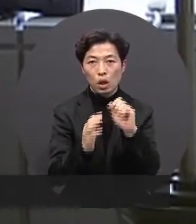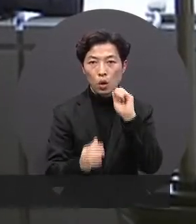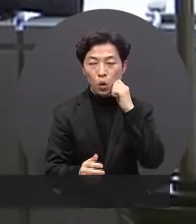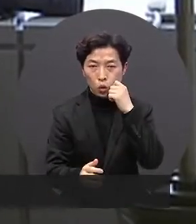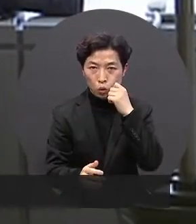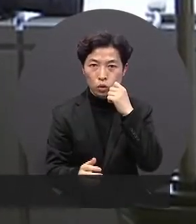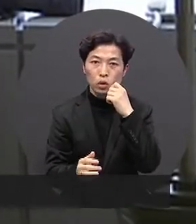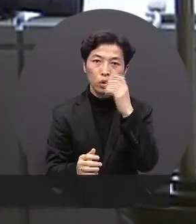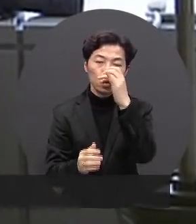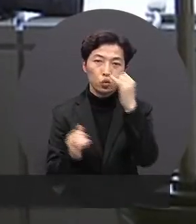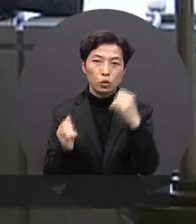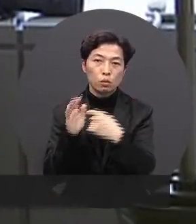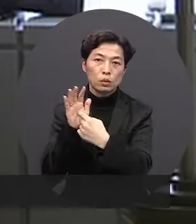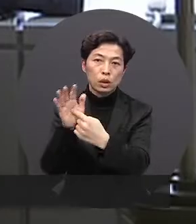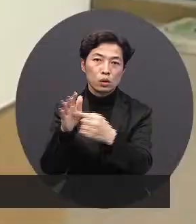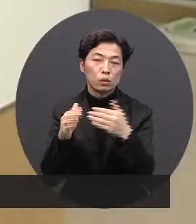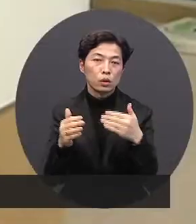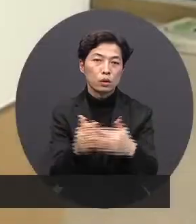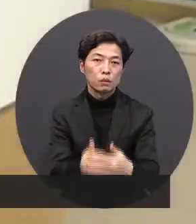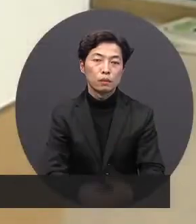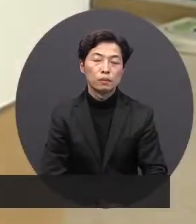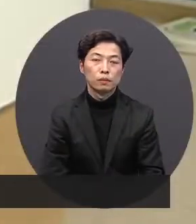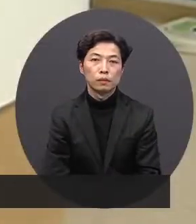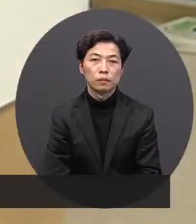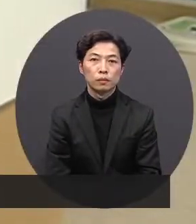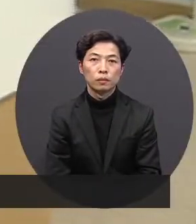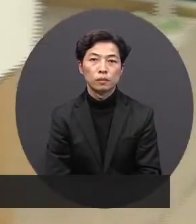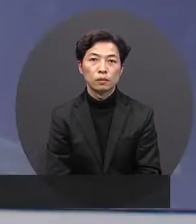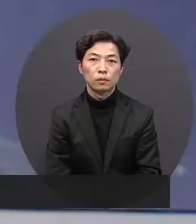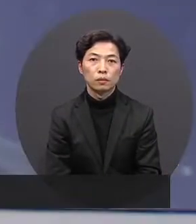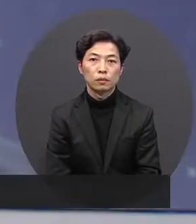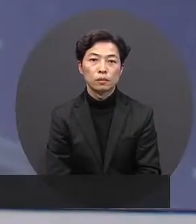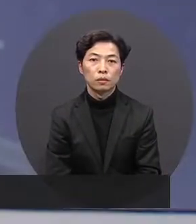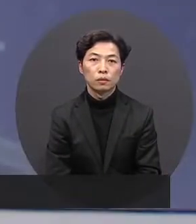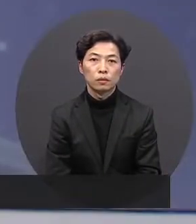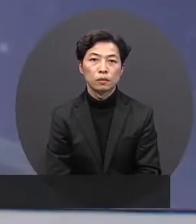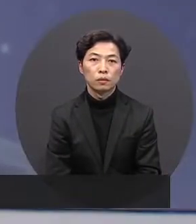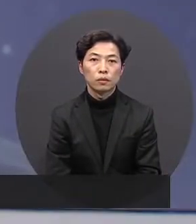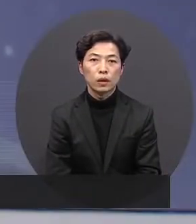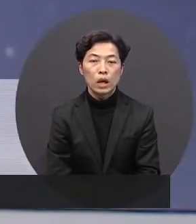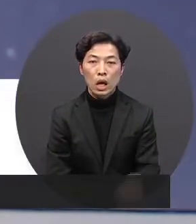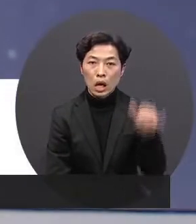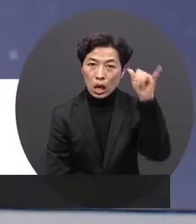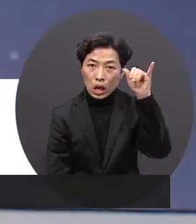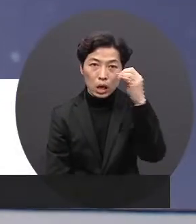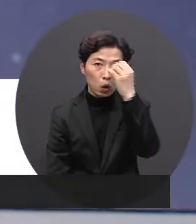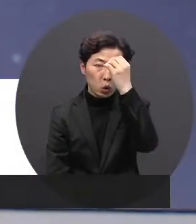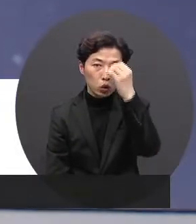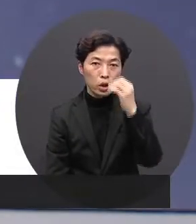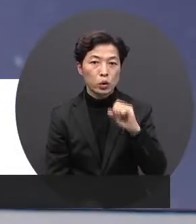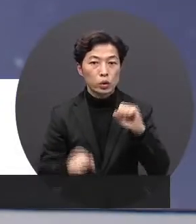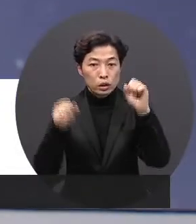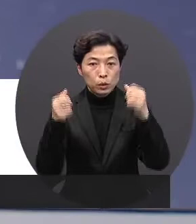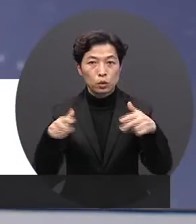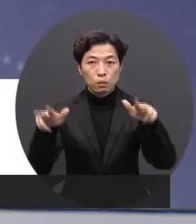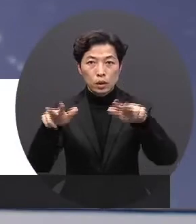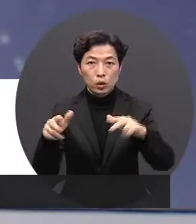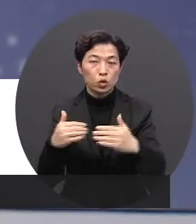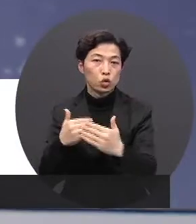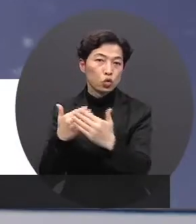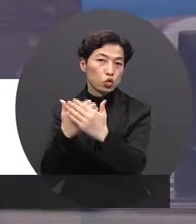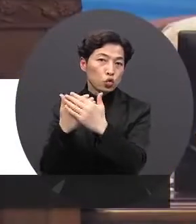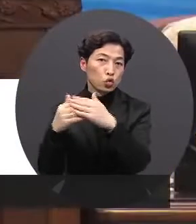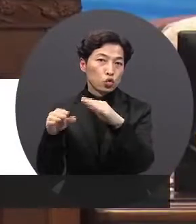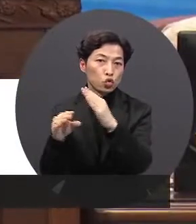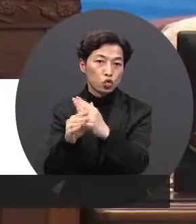겪고 있다고 충청북도는 밝혔습니다. AI 영재고와 스포츠파크 설립이 추진 중인